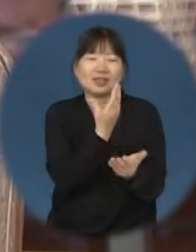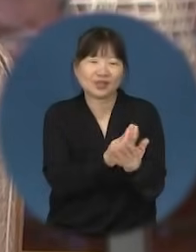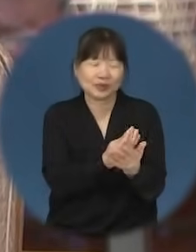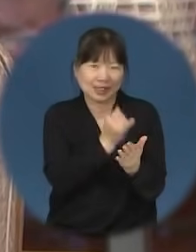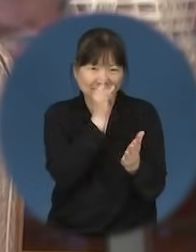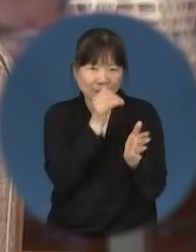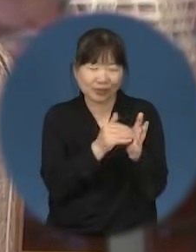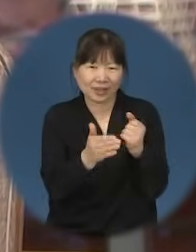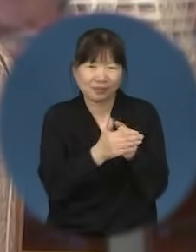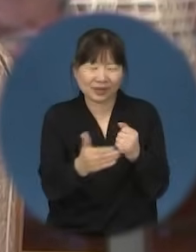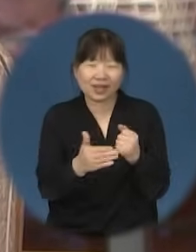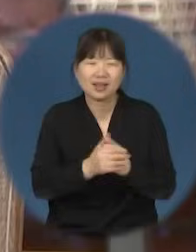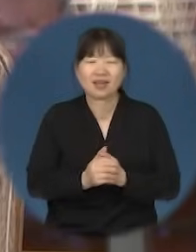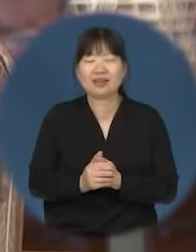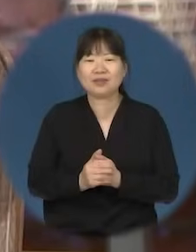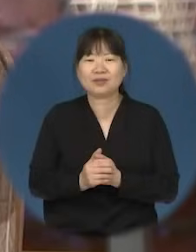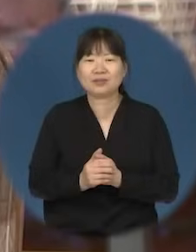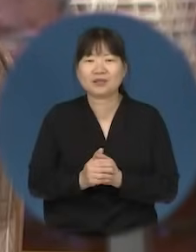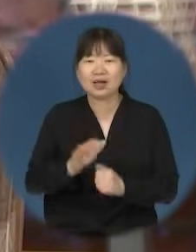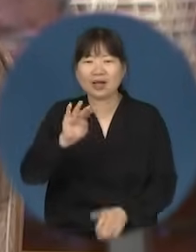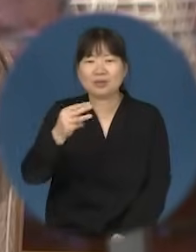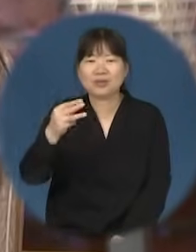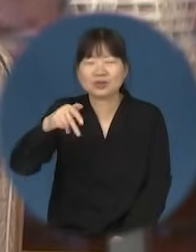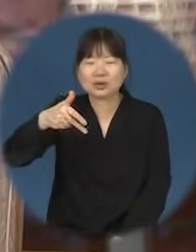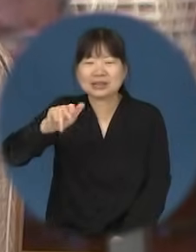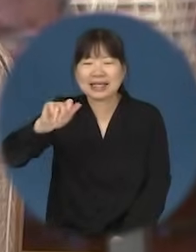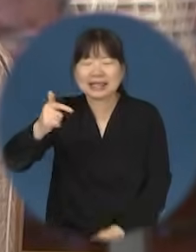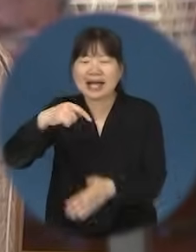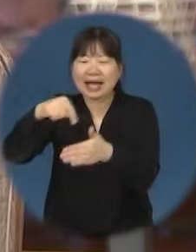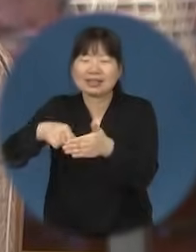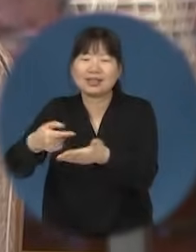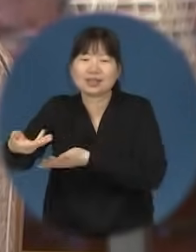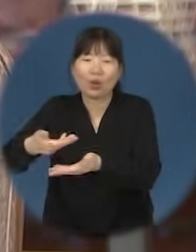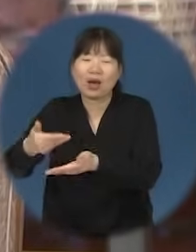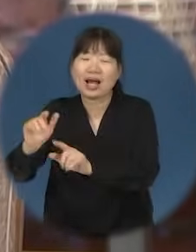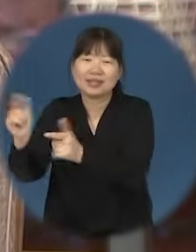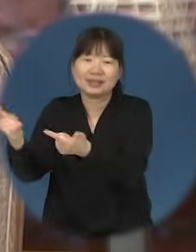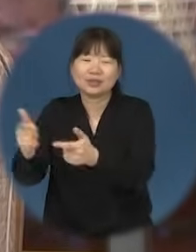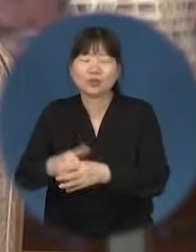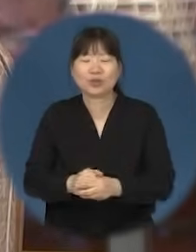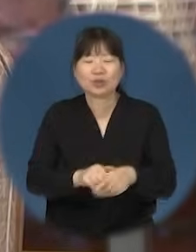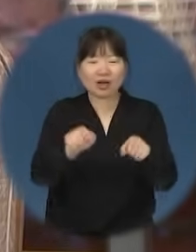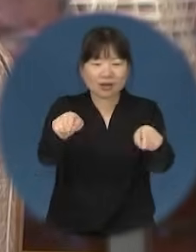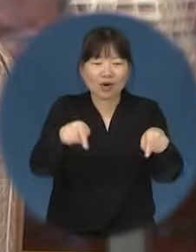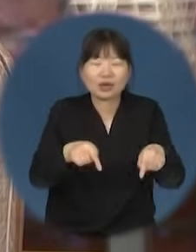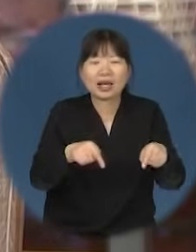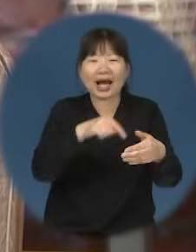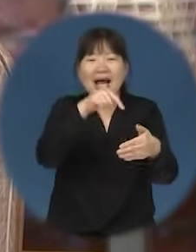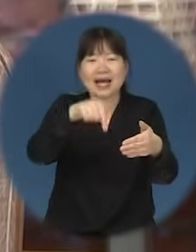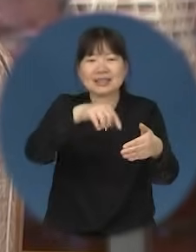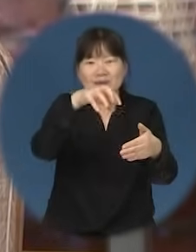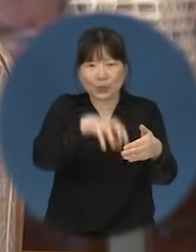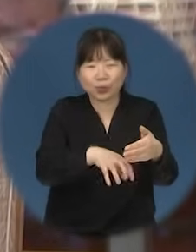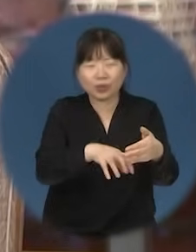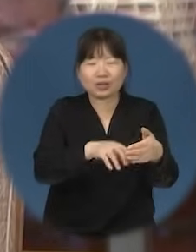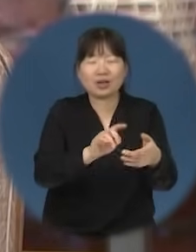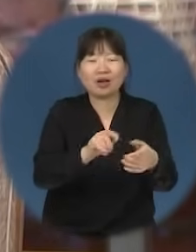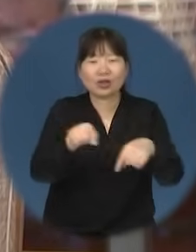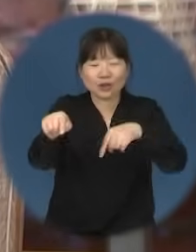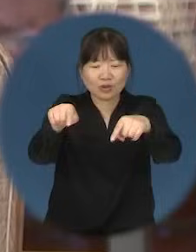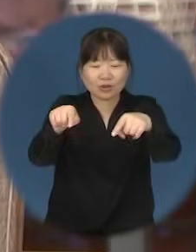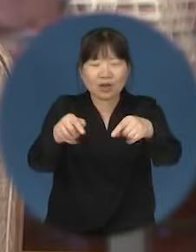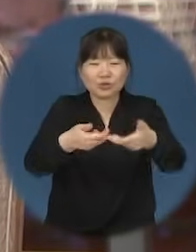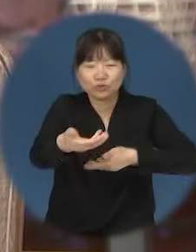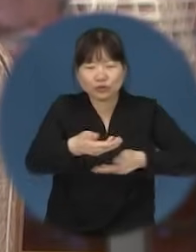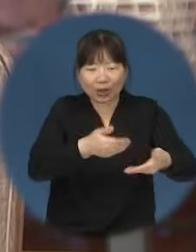서로 주고받고 하는 게 블록체인에서 주고받는 게 아니고 그 거래소 내 장부에서 음흠. 주고받으니까